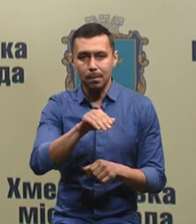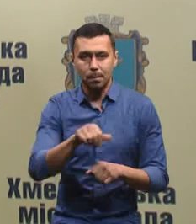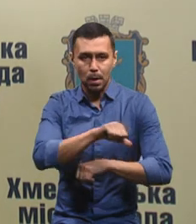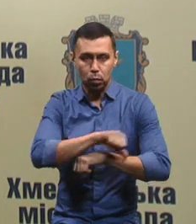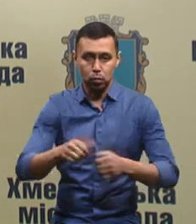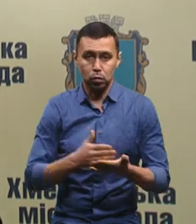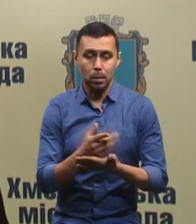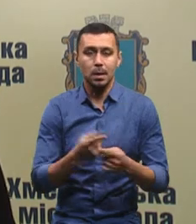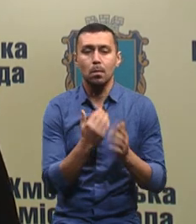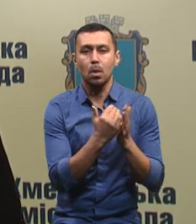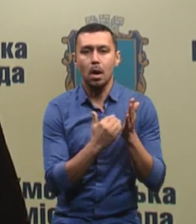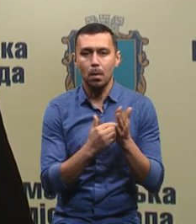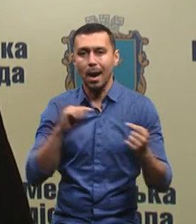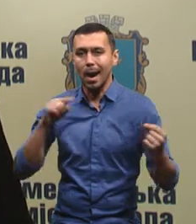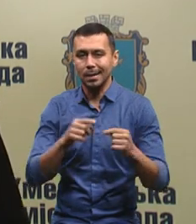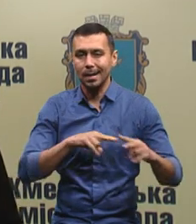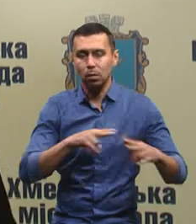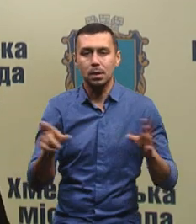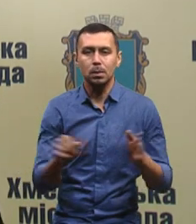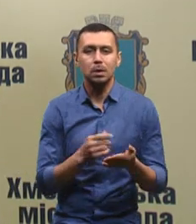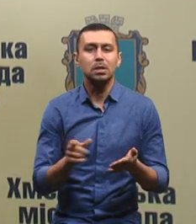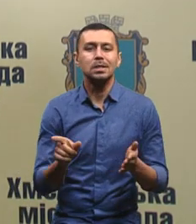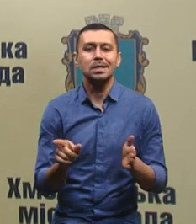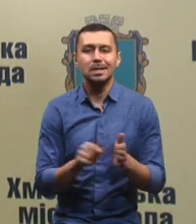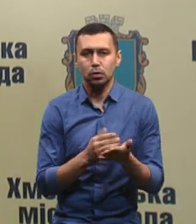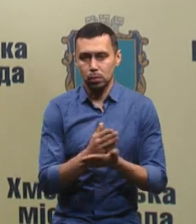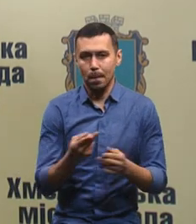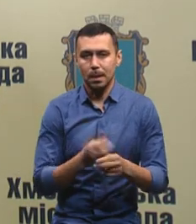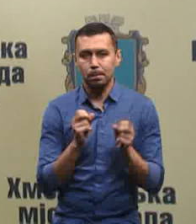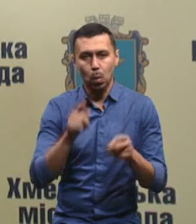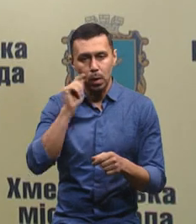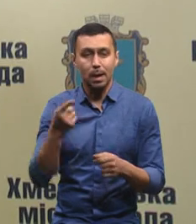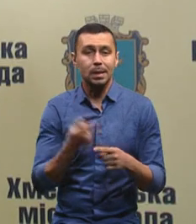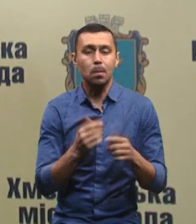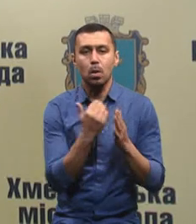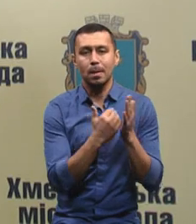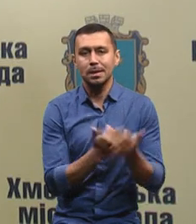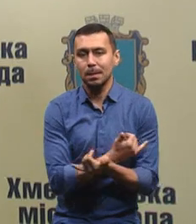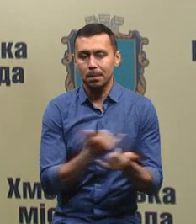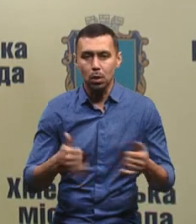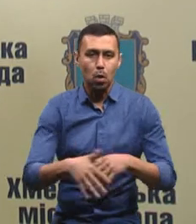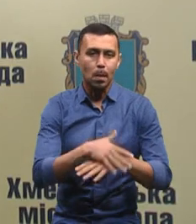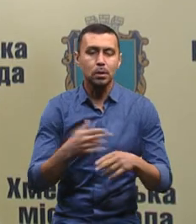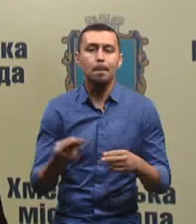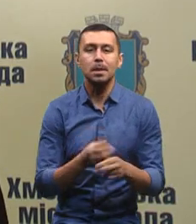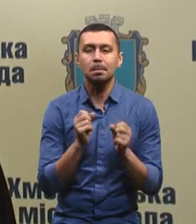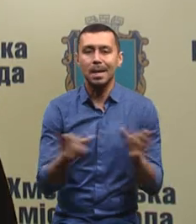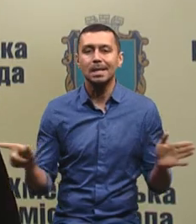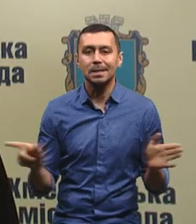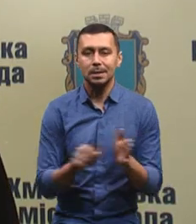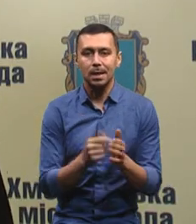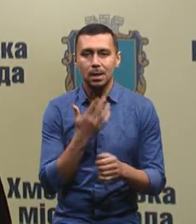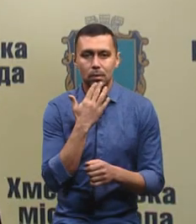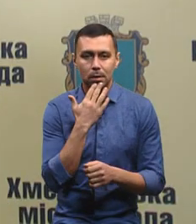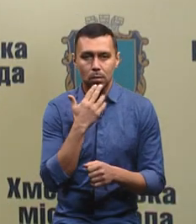програма пуанти терору спільну службу і безпеки України Ну і це власне програма забезпечення громадської безпеки спільно з